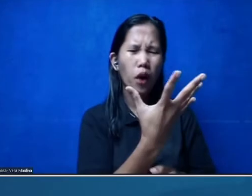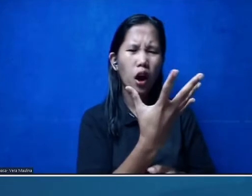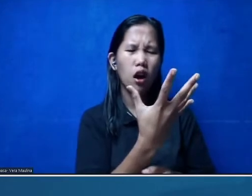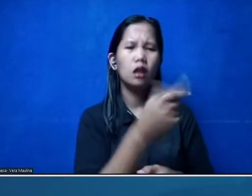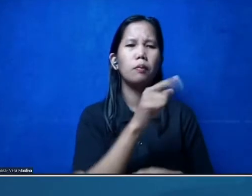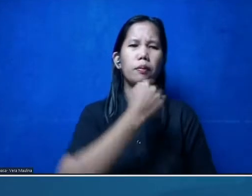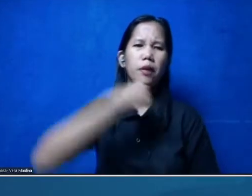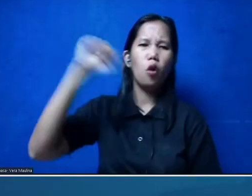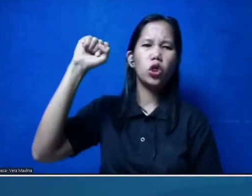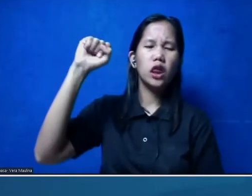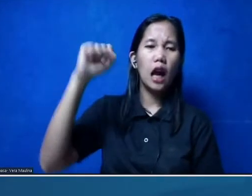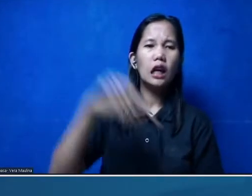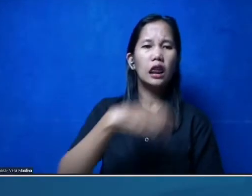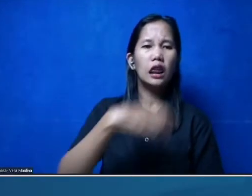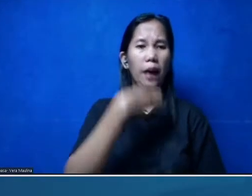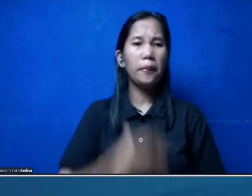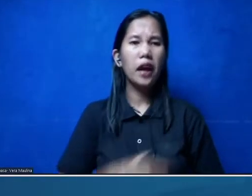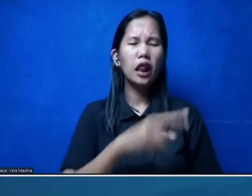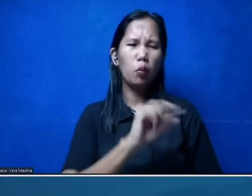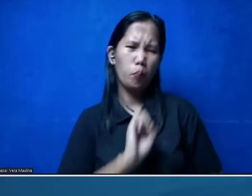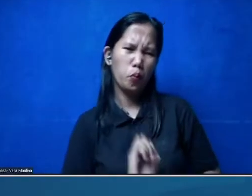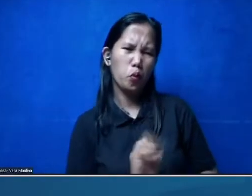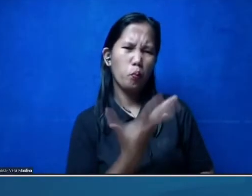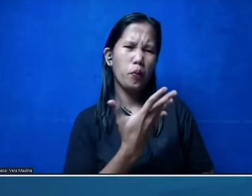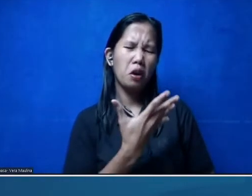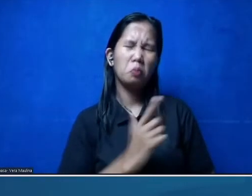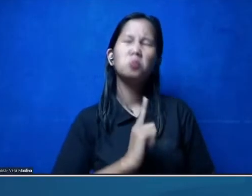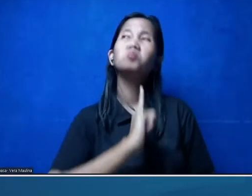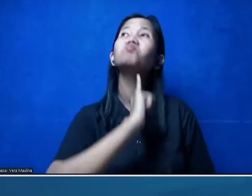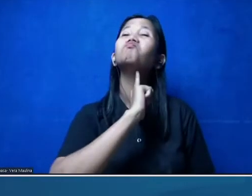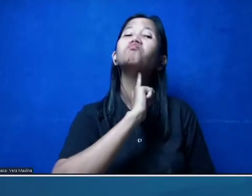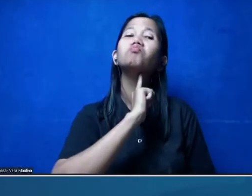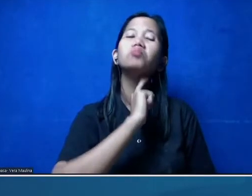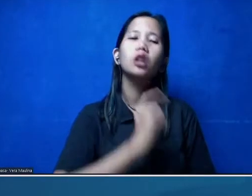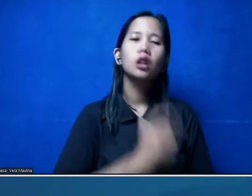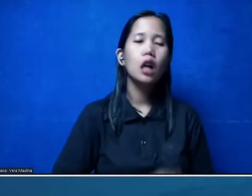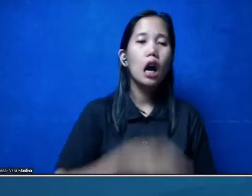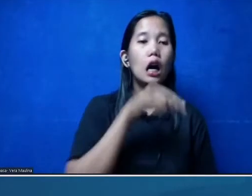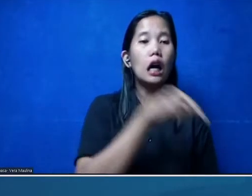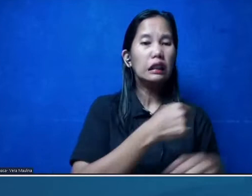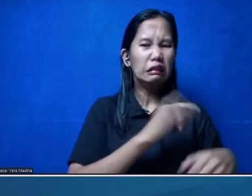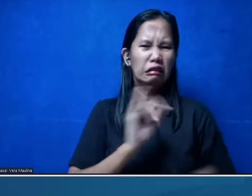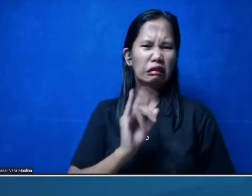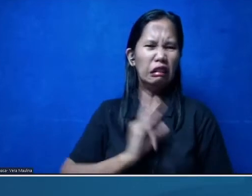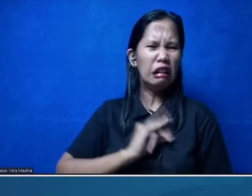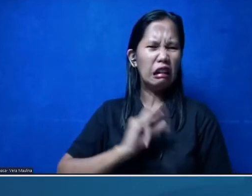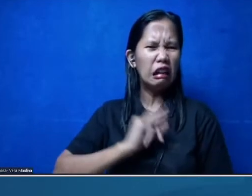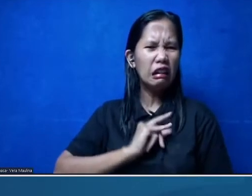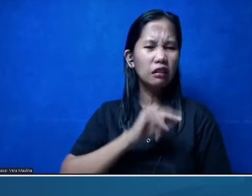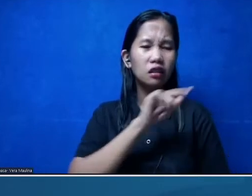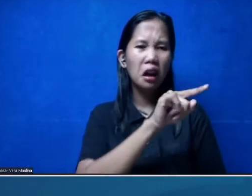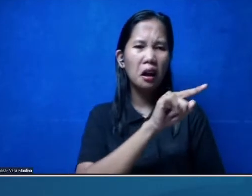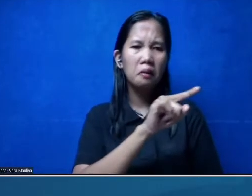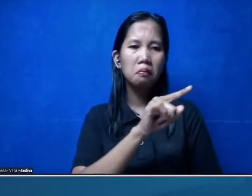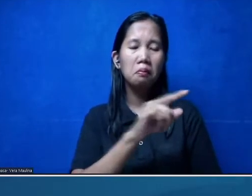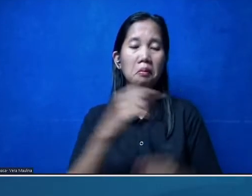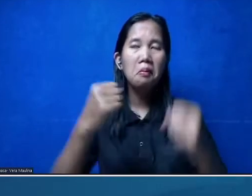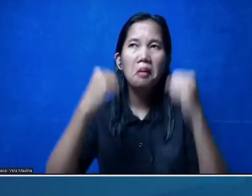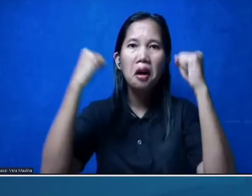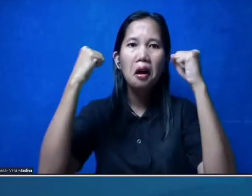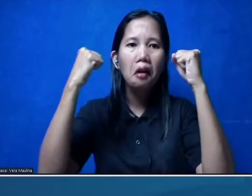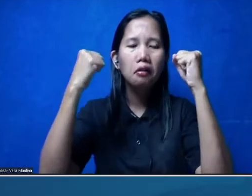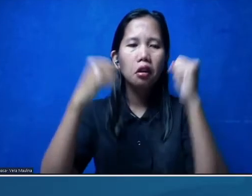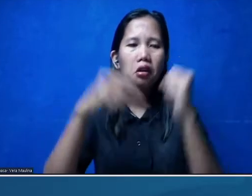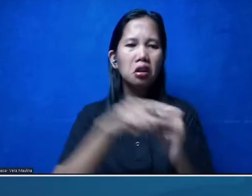tadinya gelarnya bagus lu Seba makhluk yang mulia Bintang tuh Putra Fajar bercahaya